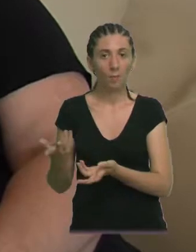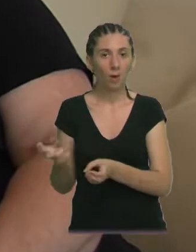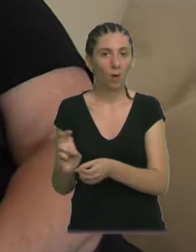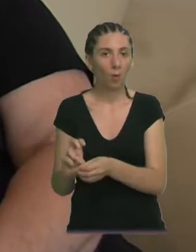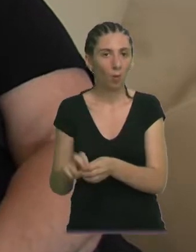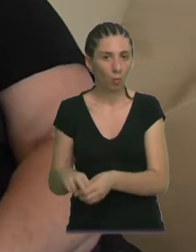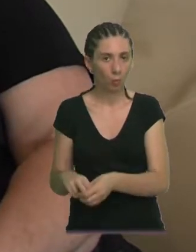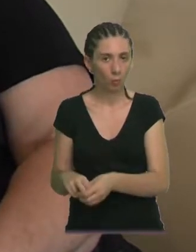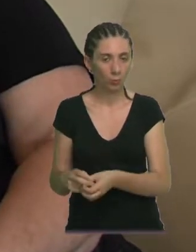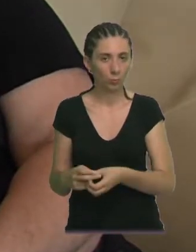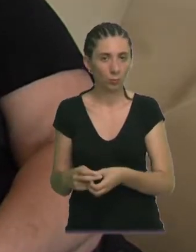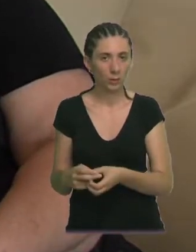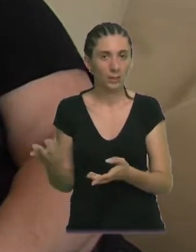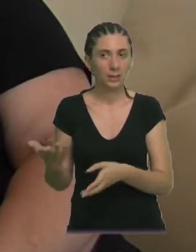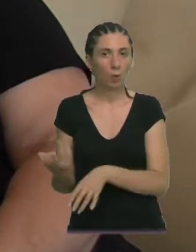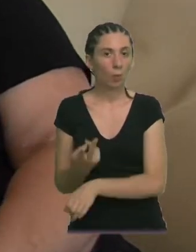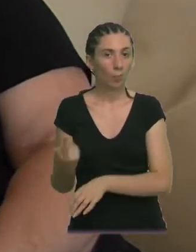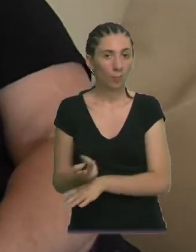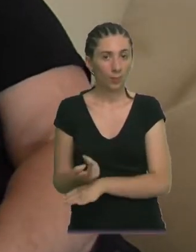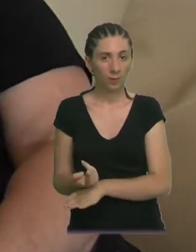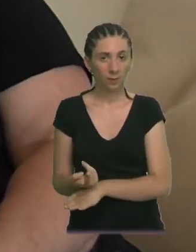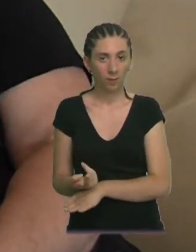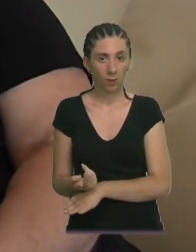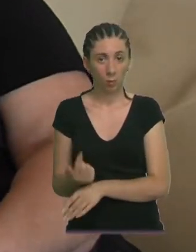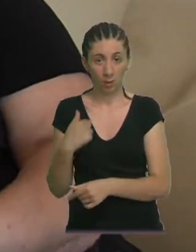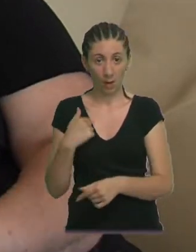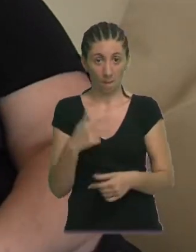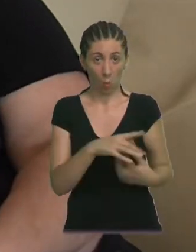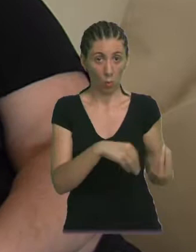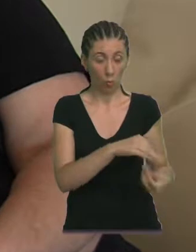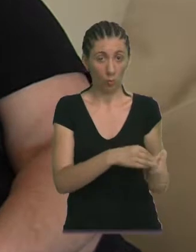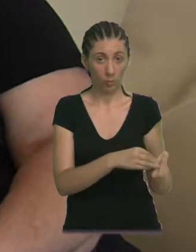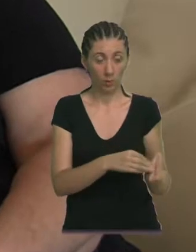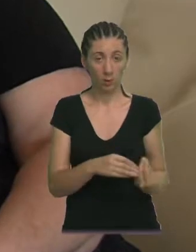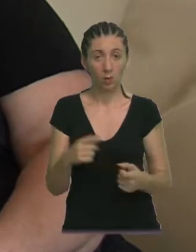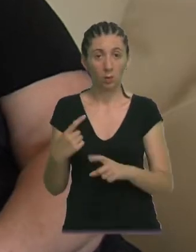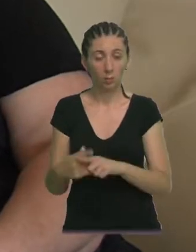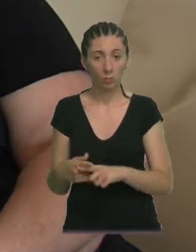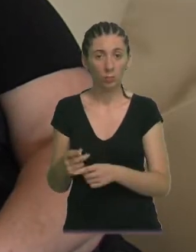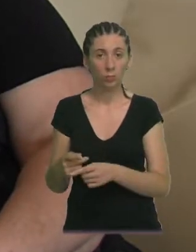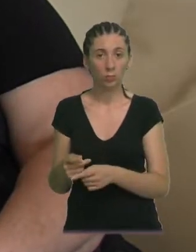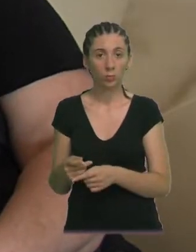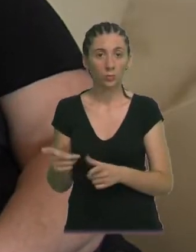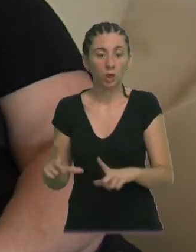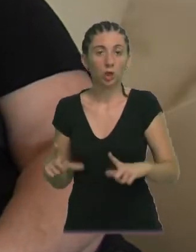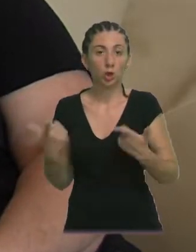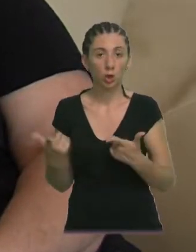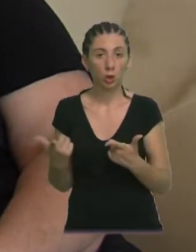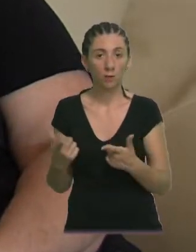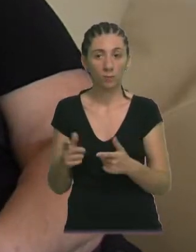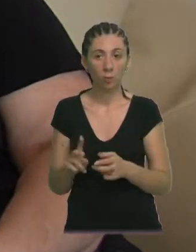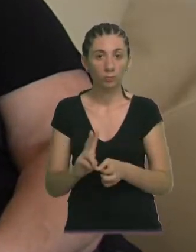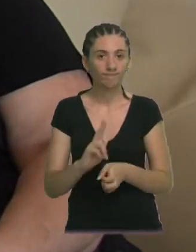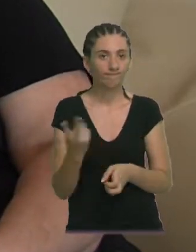adaptiraju, da se jednostavno priviknu na moju obitelj, na život